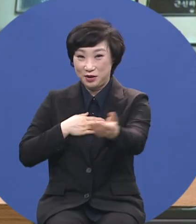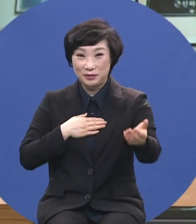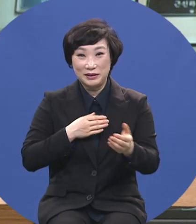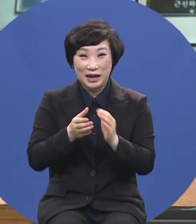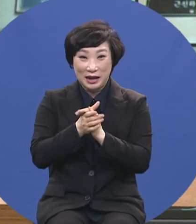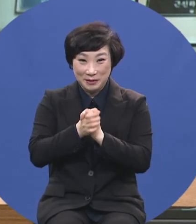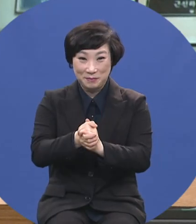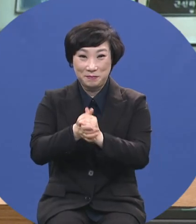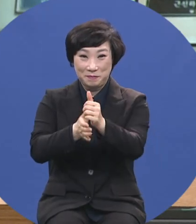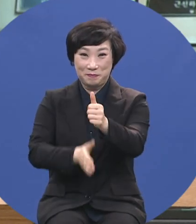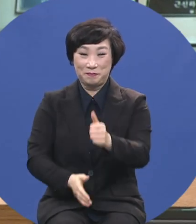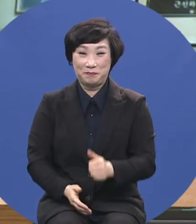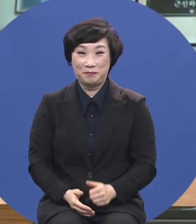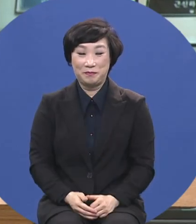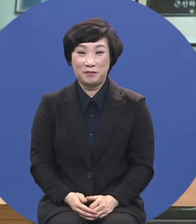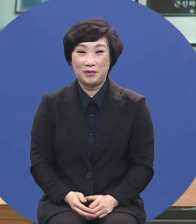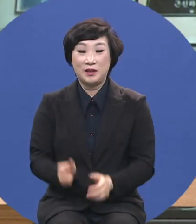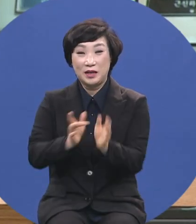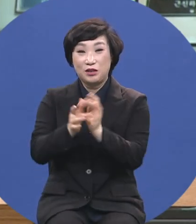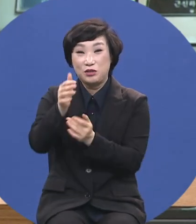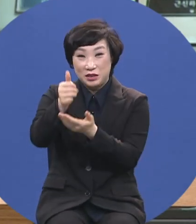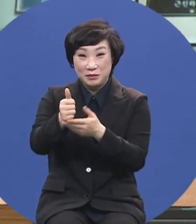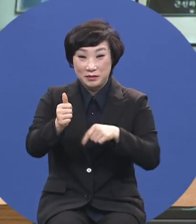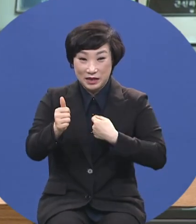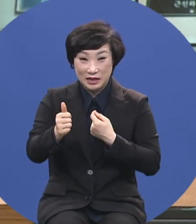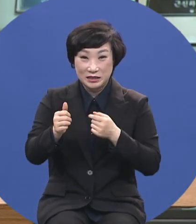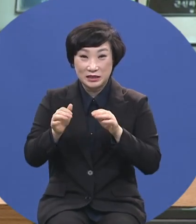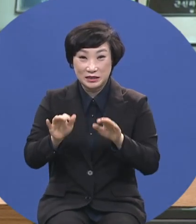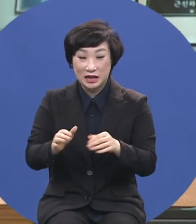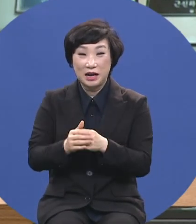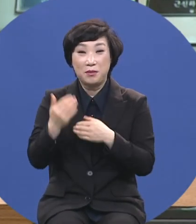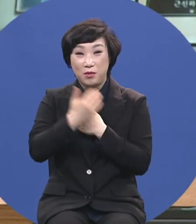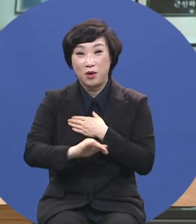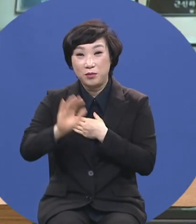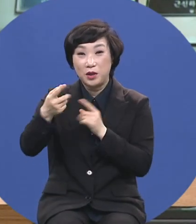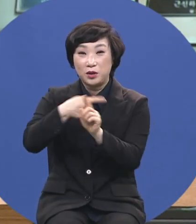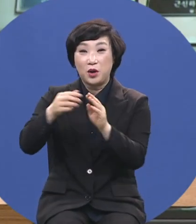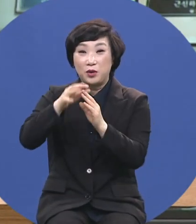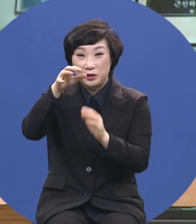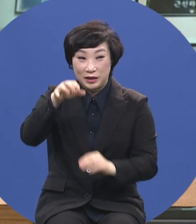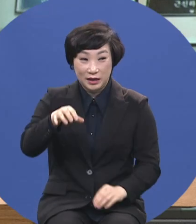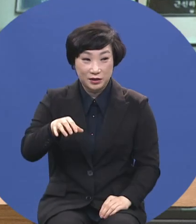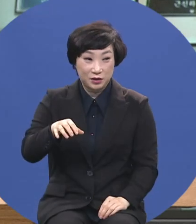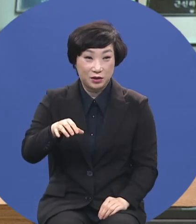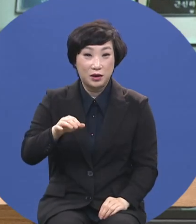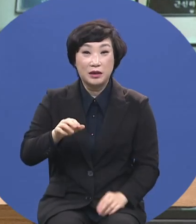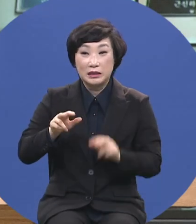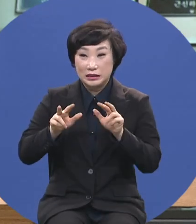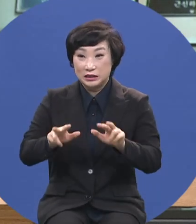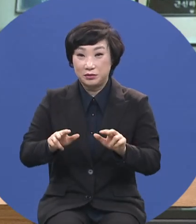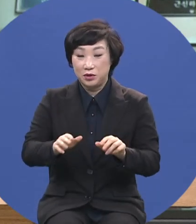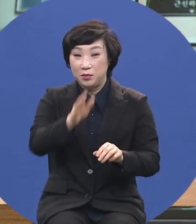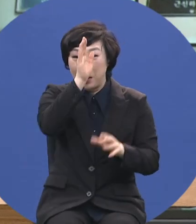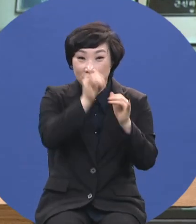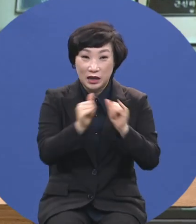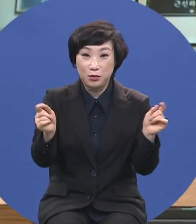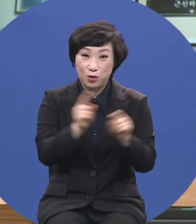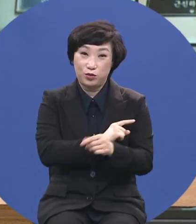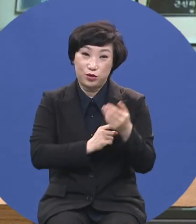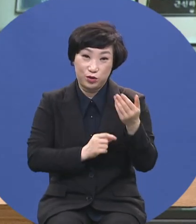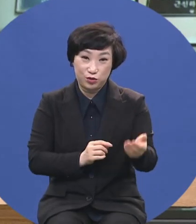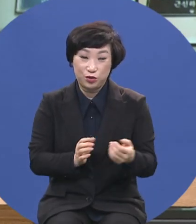합시다. 예수님 자신의 몸된 교회를 통해서 지금도 병자를